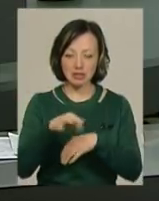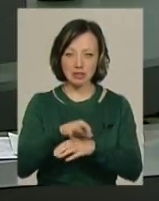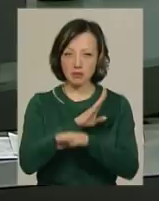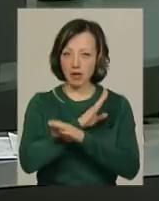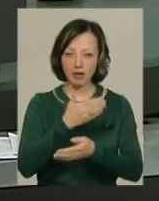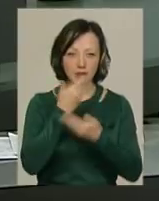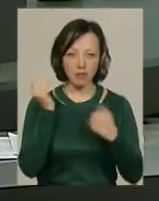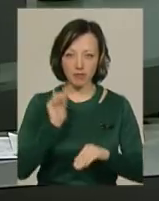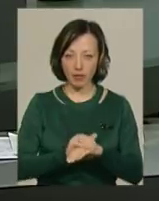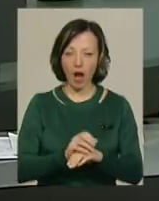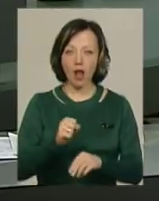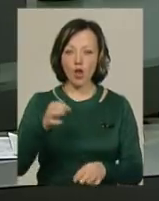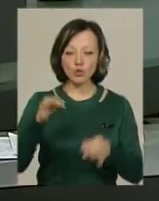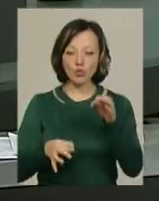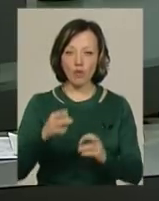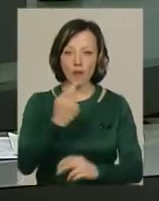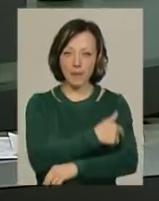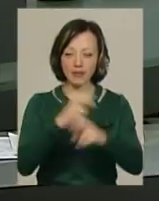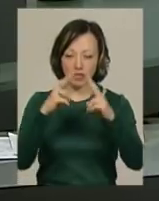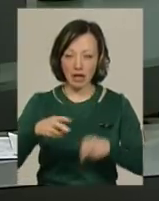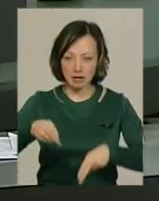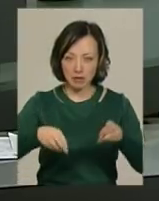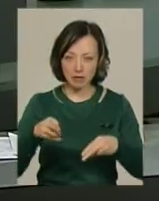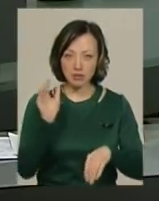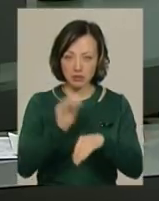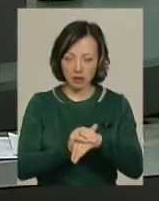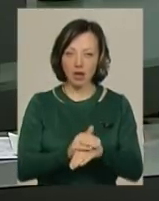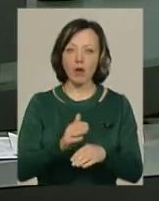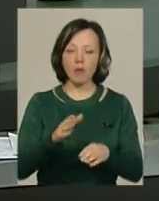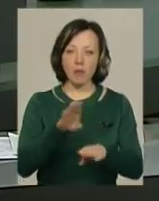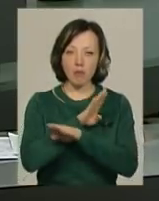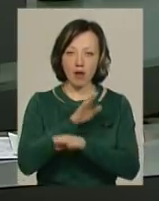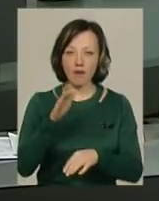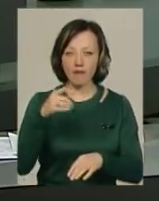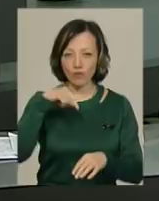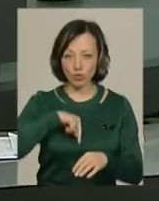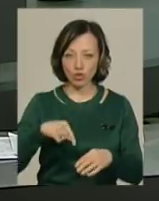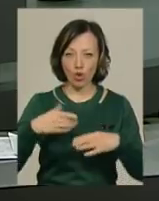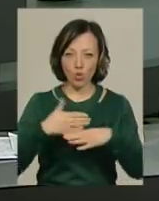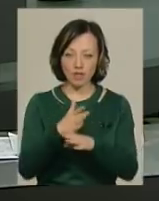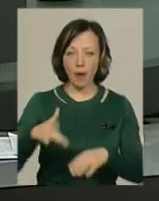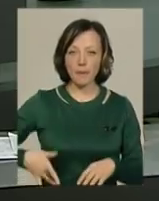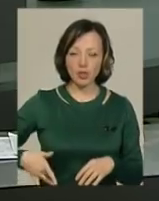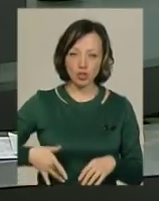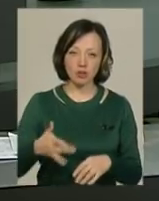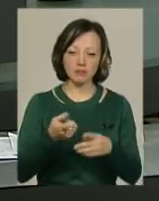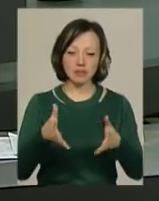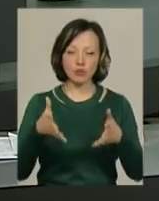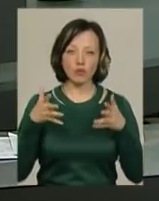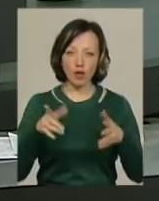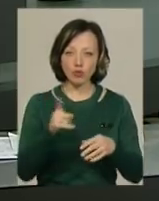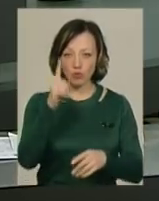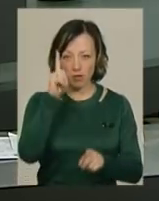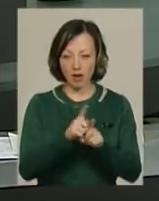слідчі не виявили, та судово-медична експертиза засвідчила, чоловік помер від внутрішнього розриву печінки. І в ході слідчих дій з'ясувалося, що